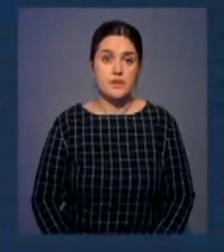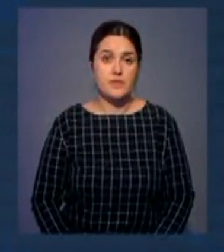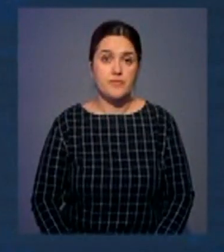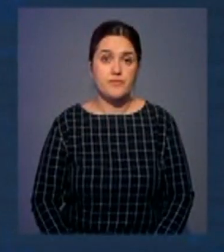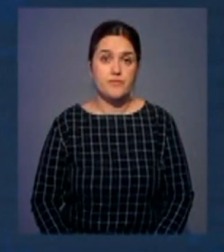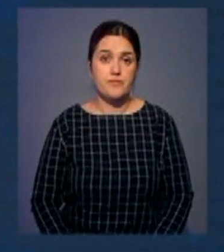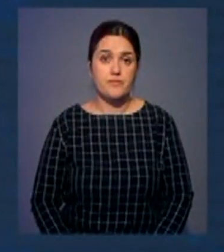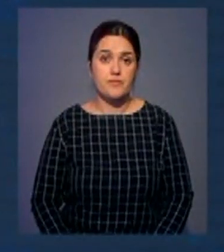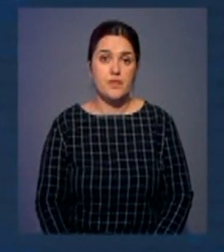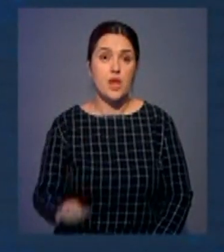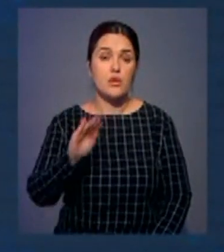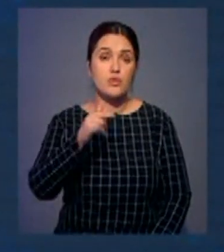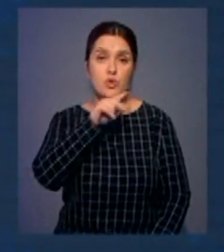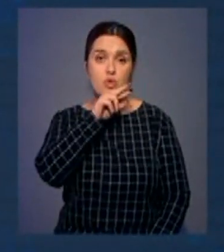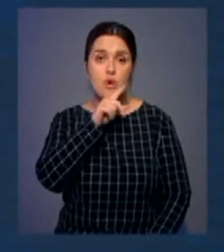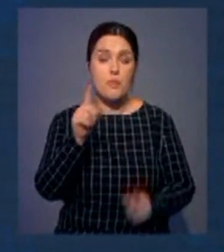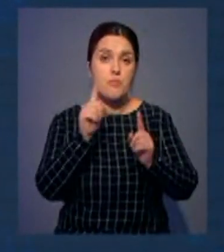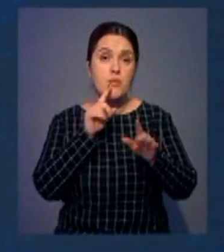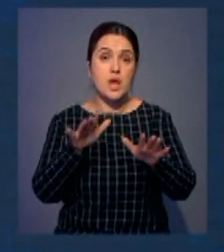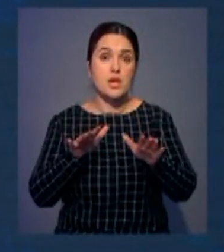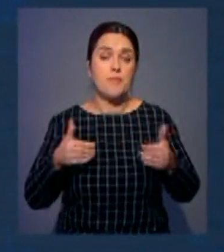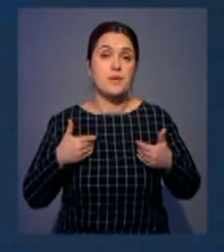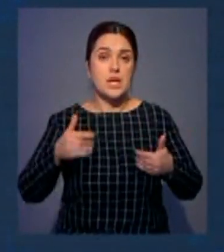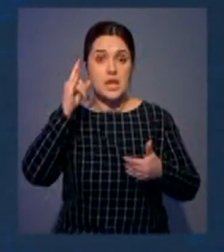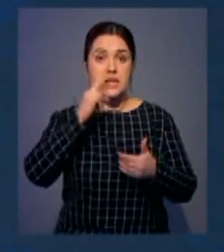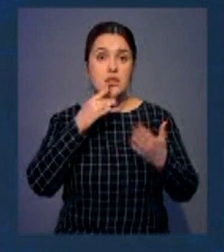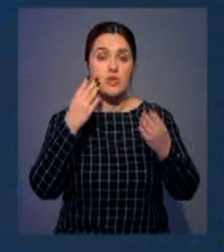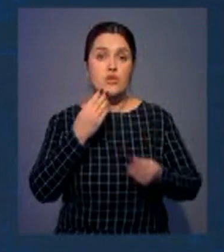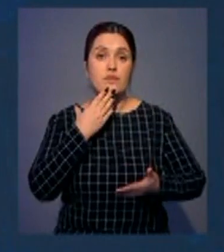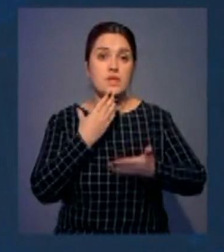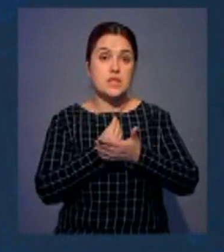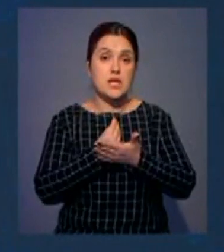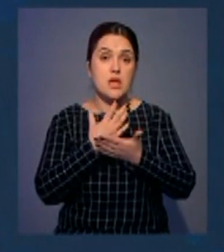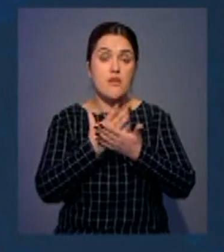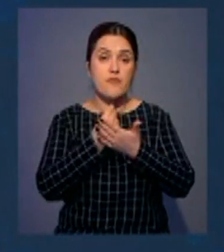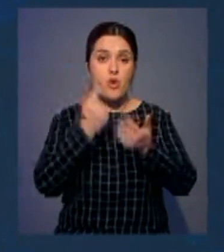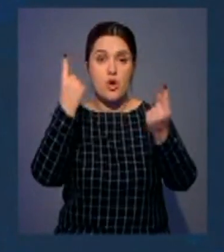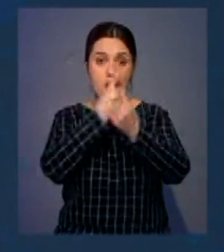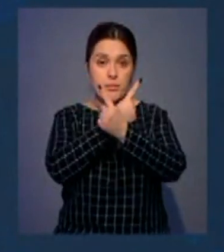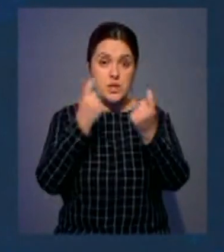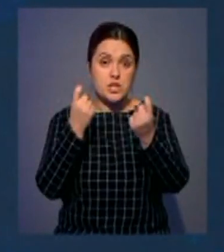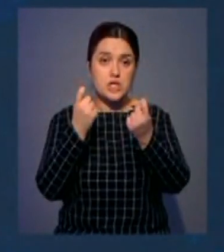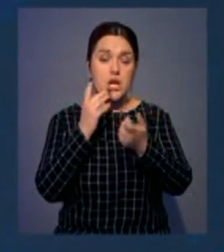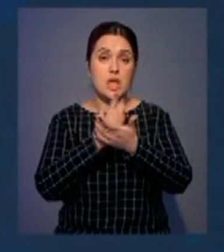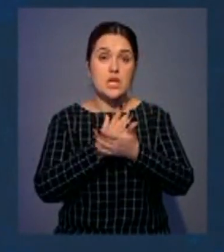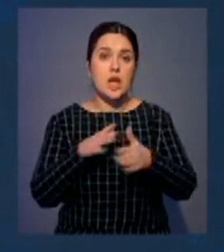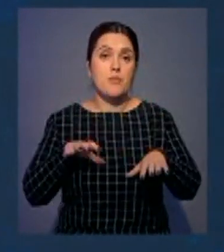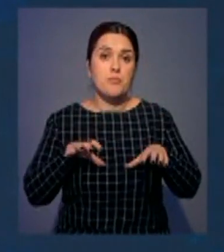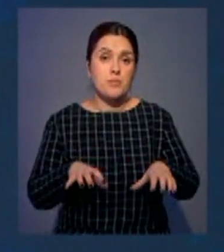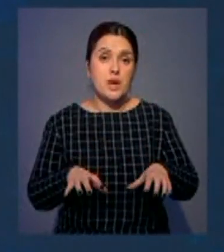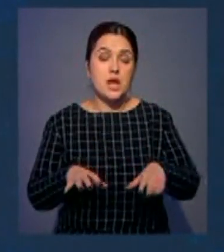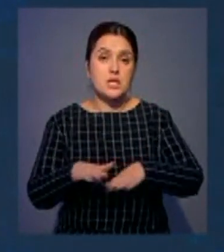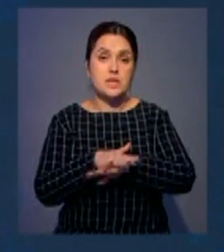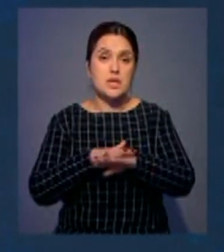Спикер южнокорейского парламента поздравил казахстанцев с Днем независимости. Свое обращение к жителям нашей страны председатель